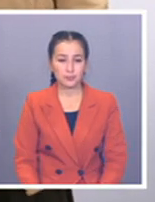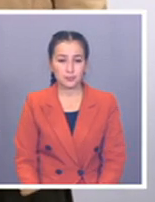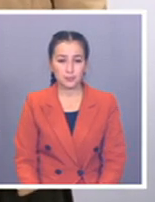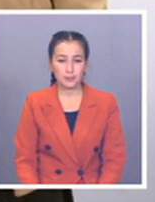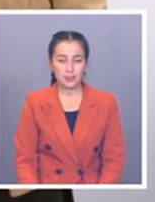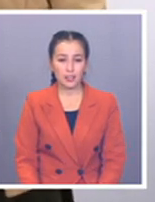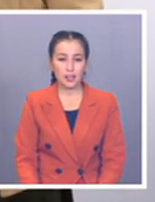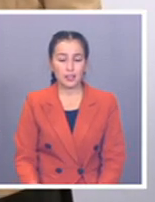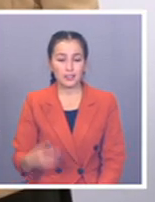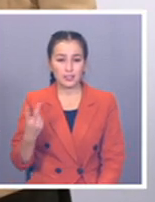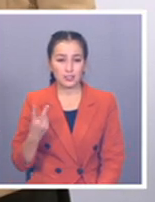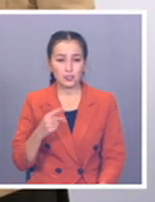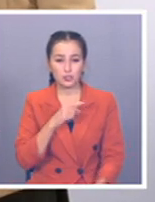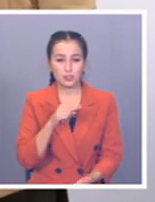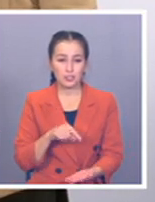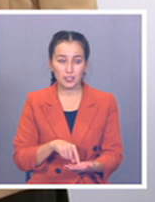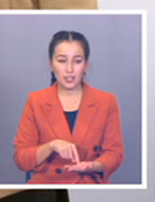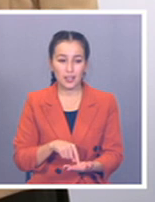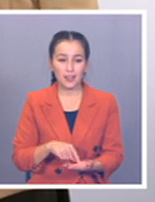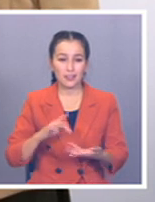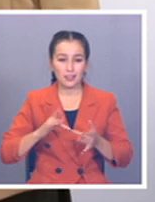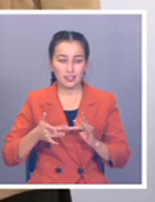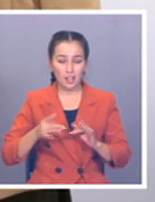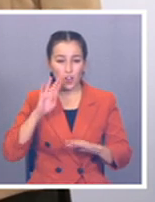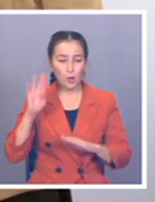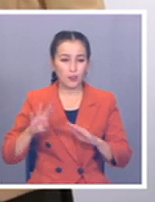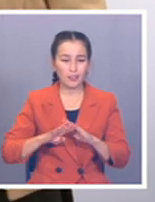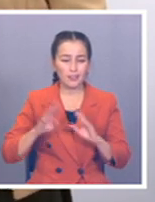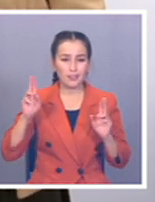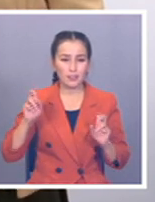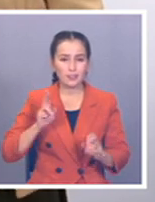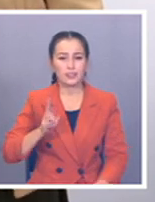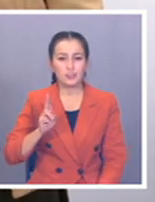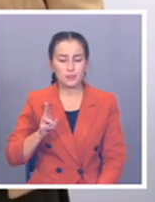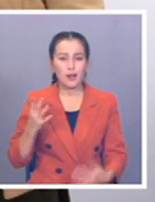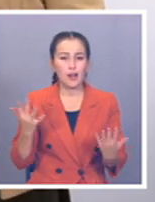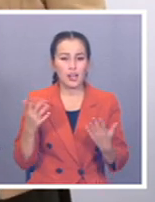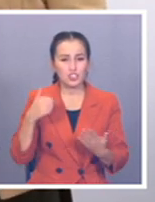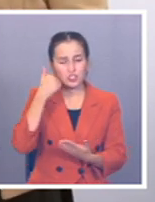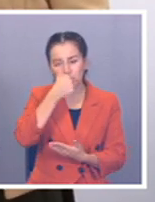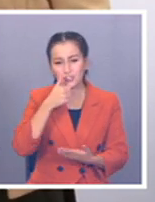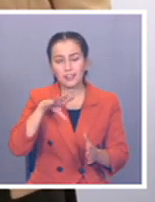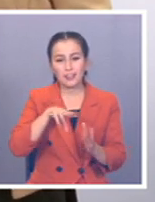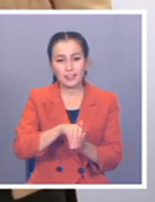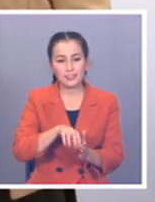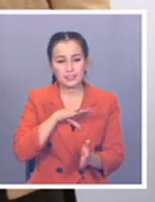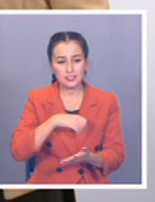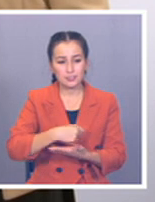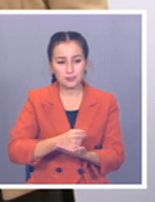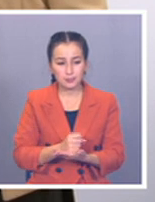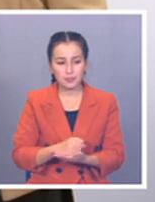Екінші сұрақ. Интернетке тәуелділік терминін кім және қай жылы енгізді? Ада